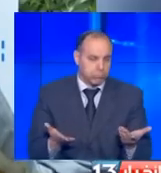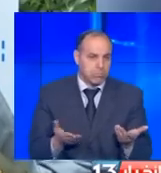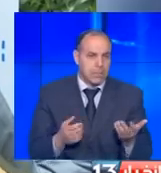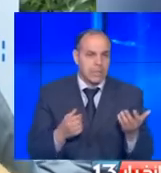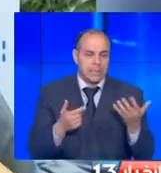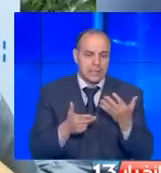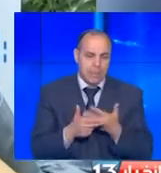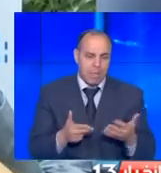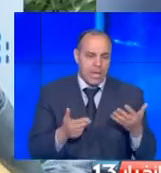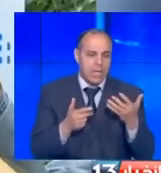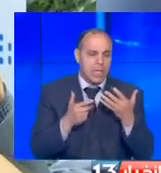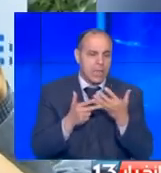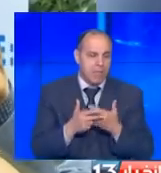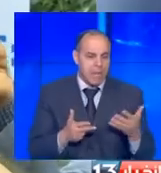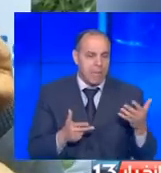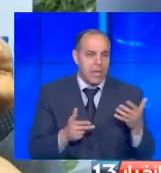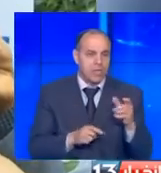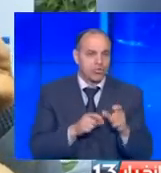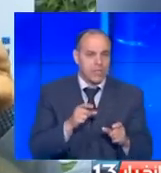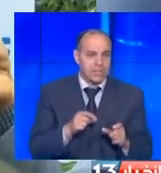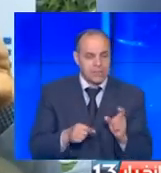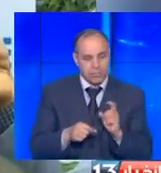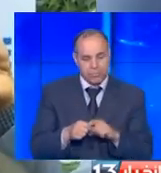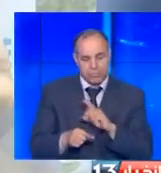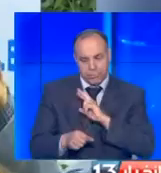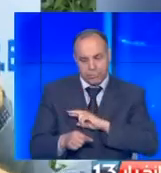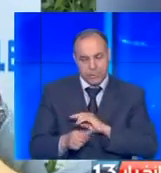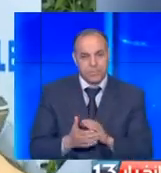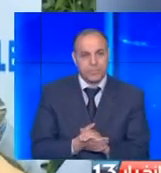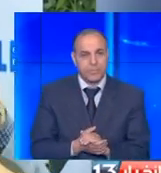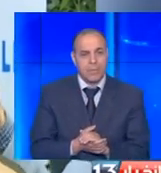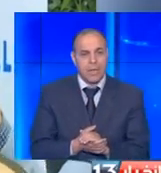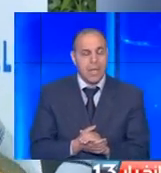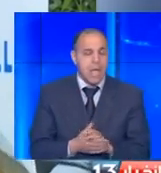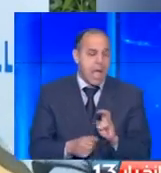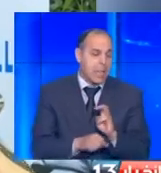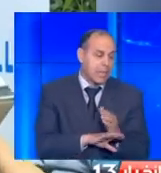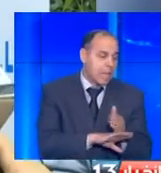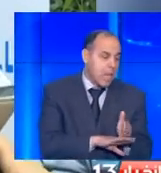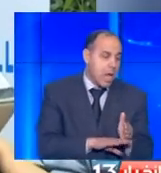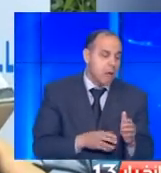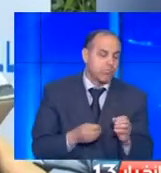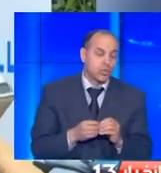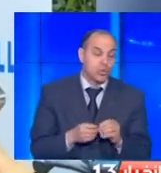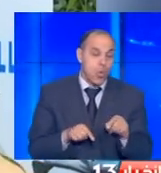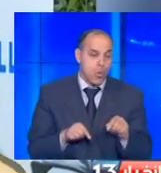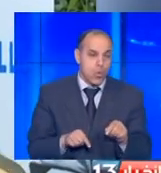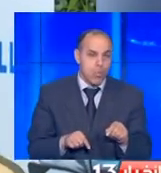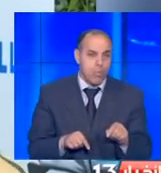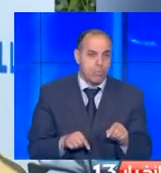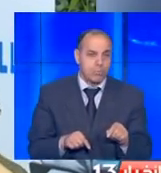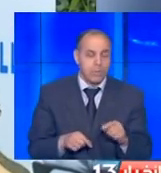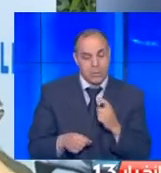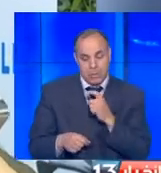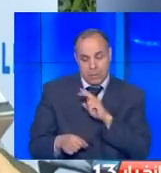7 ملايين و 8 ملايين مضمون اجتماعي. يبقى العدد الآخر فيه عدد اللي هو مازال ماهوش في